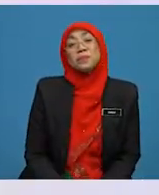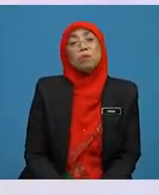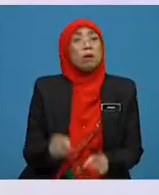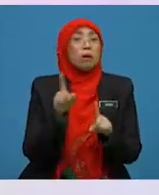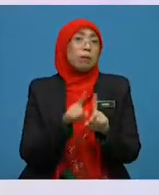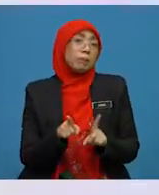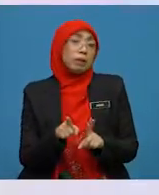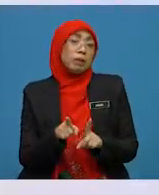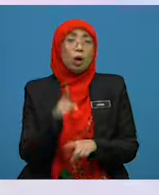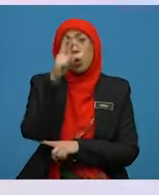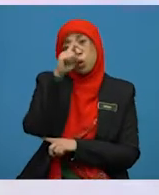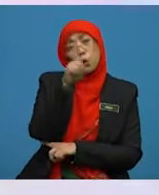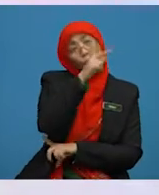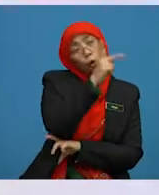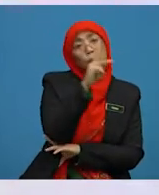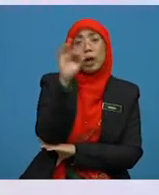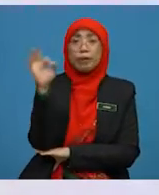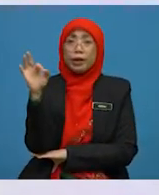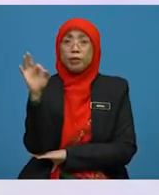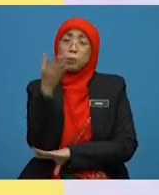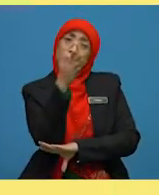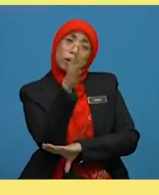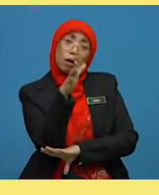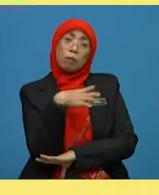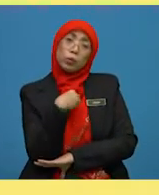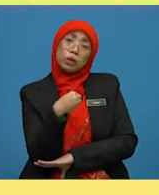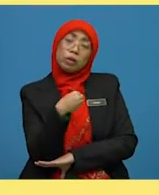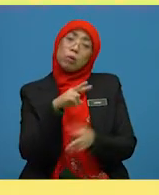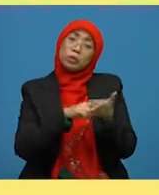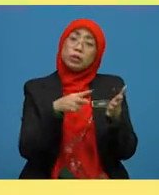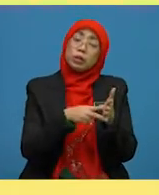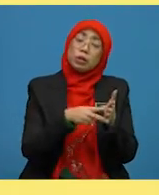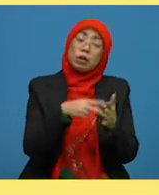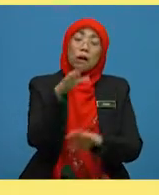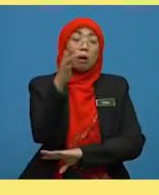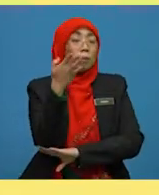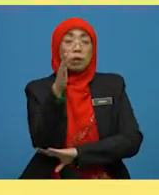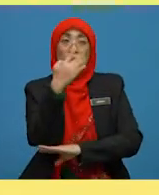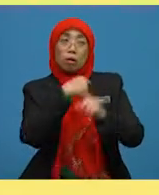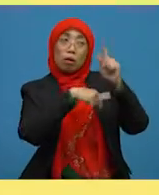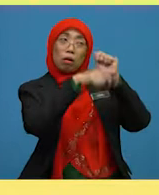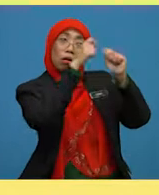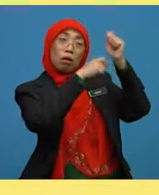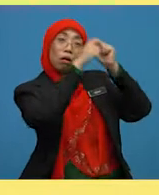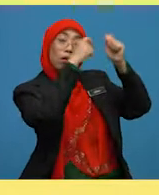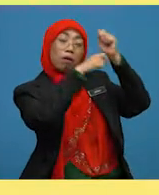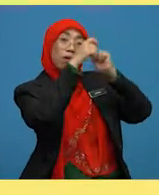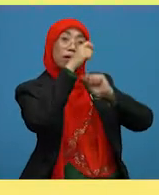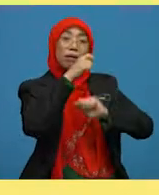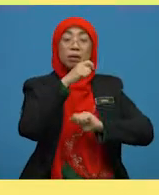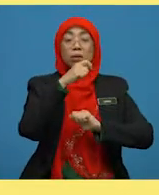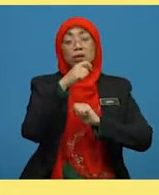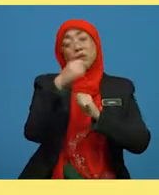Manakala makna konotatif ialah bendera yang dinaikkan sebagai tanda